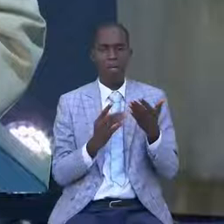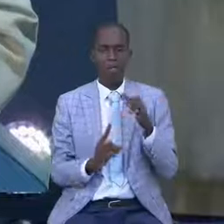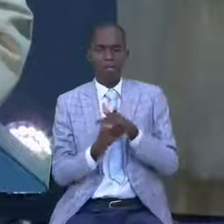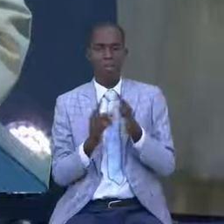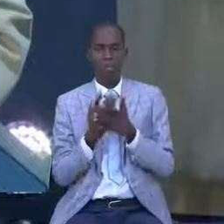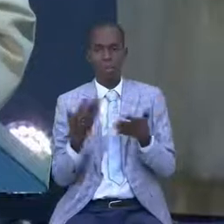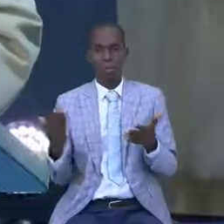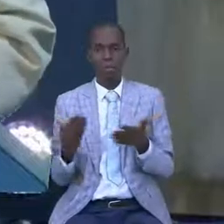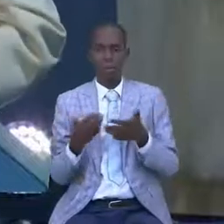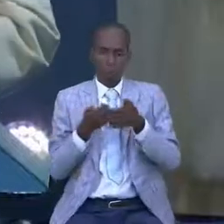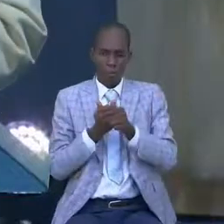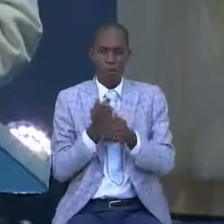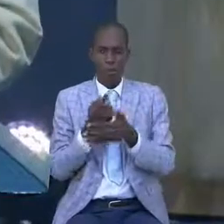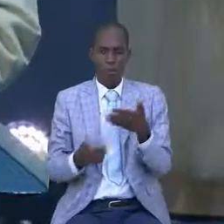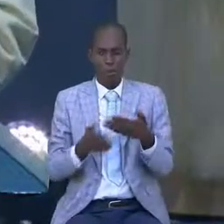globalcrusade8kumuyi.com/CYCY/.